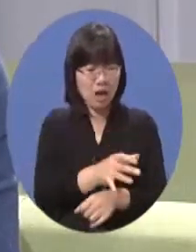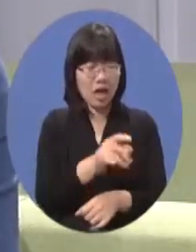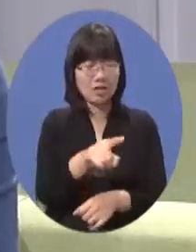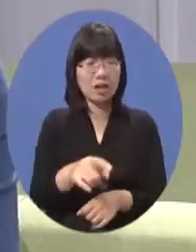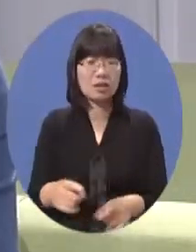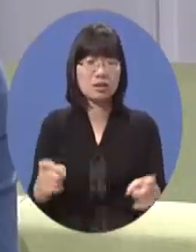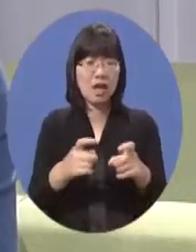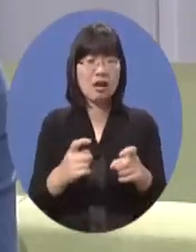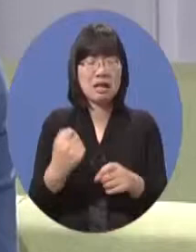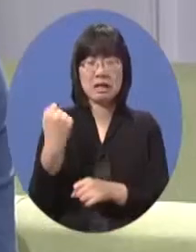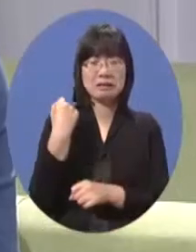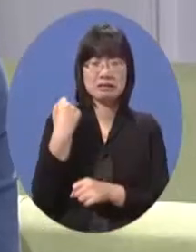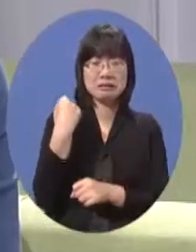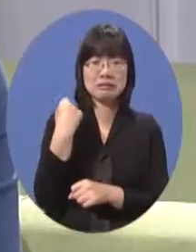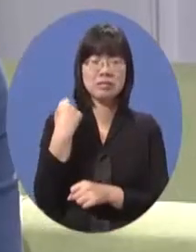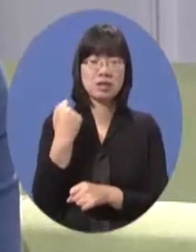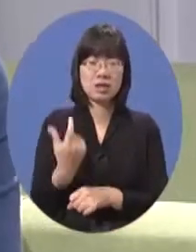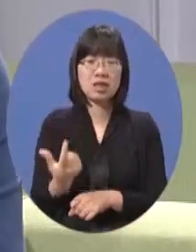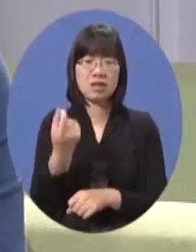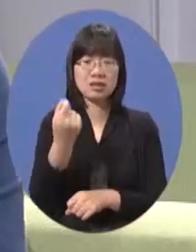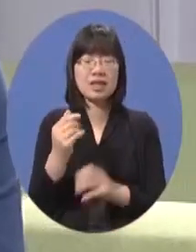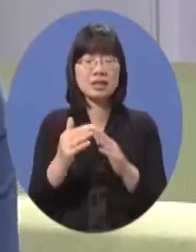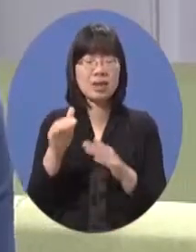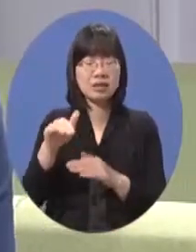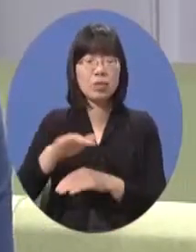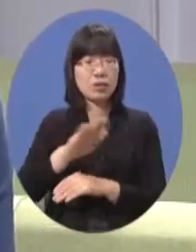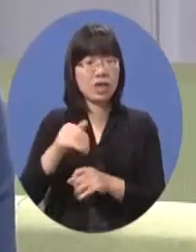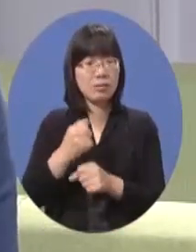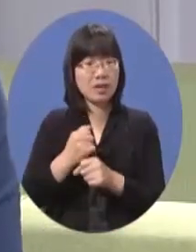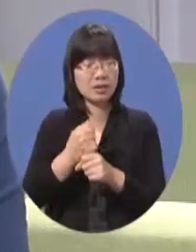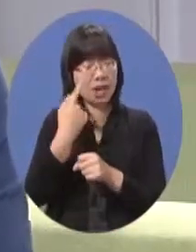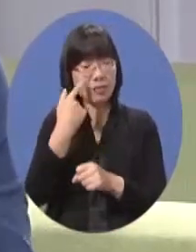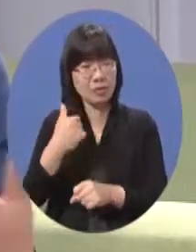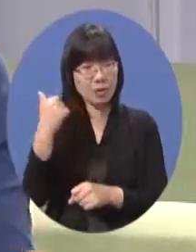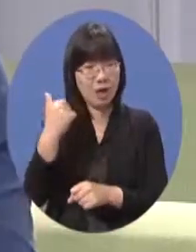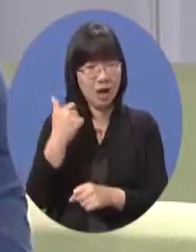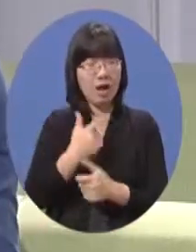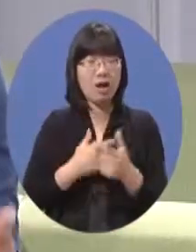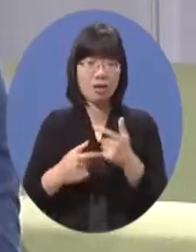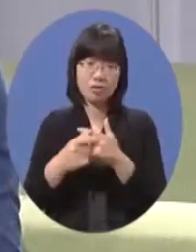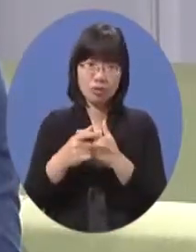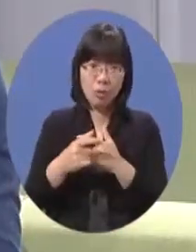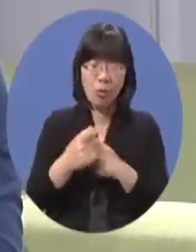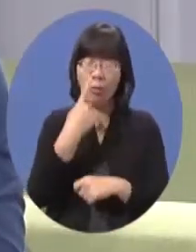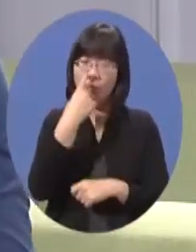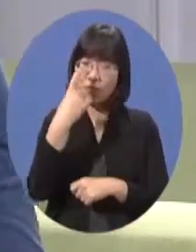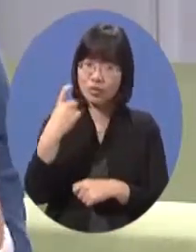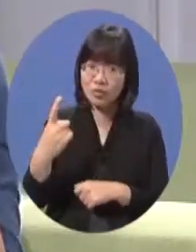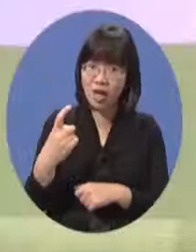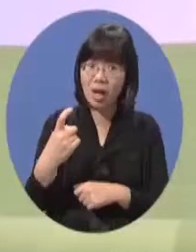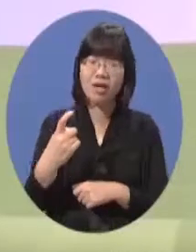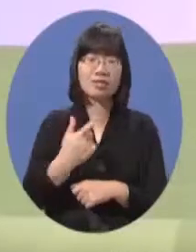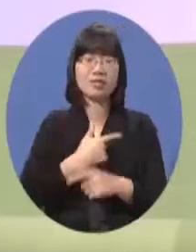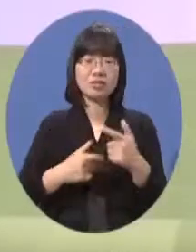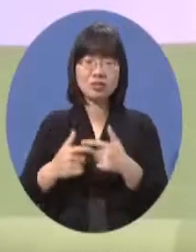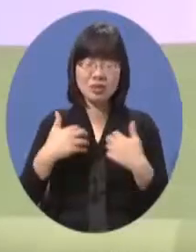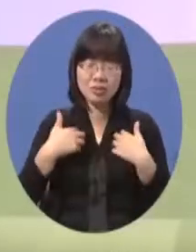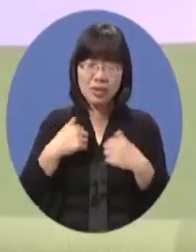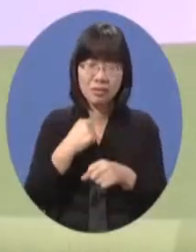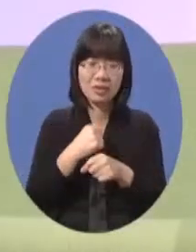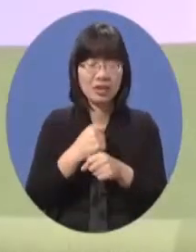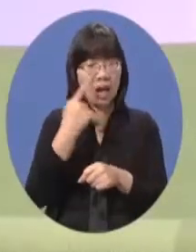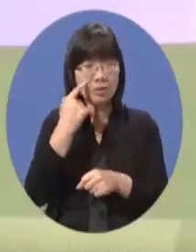그 에너지를 소모를 바로 그렇게 집에 가서 우리 만들어 볼까? 더 멋있게 더 재밌게